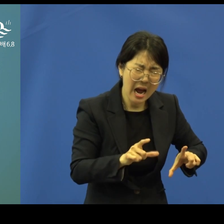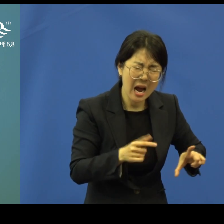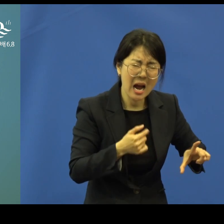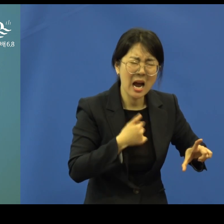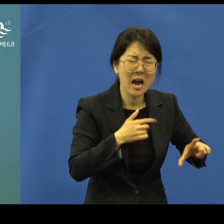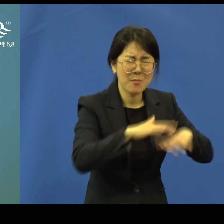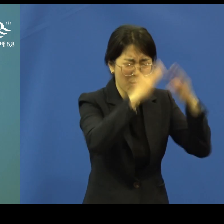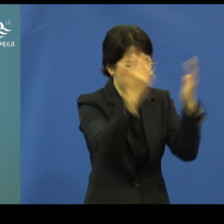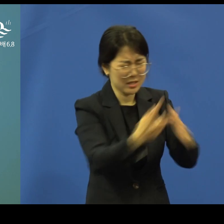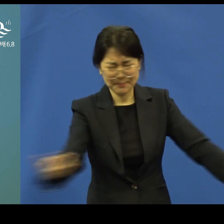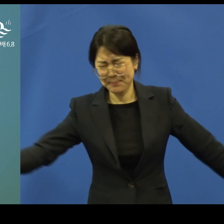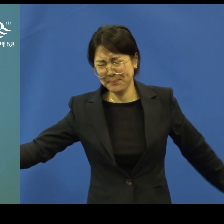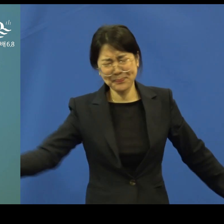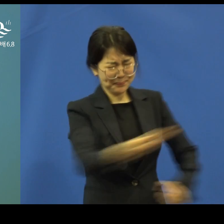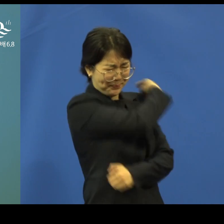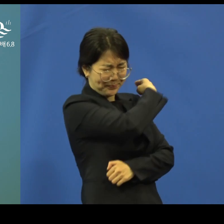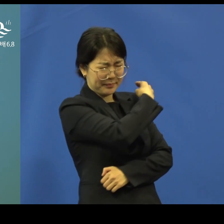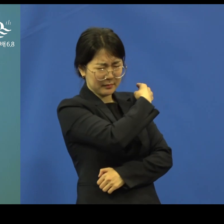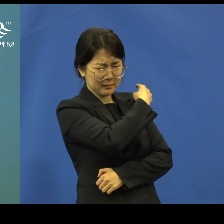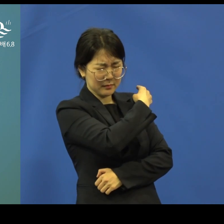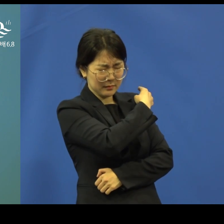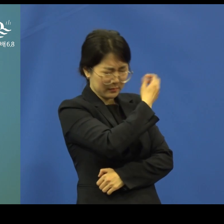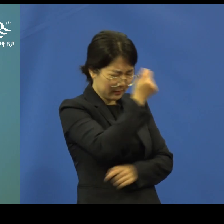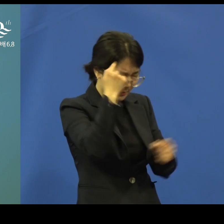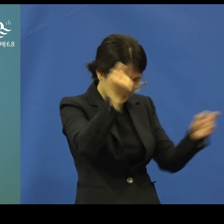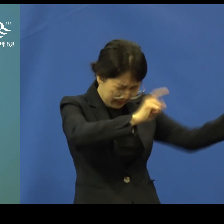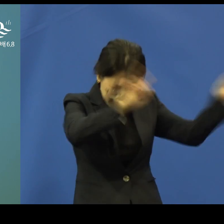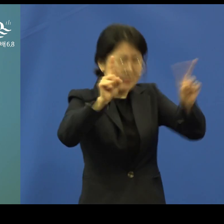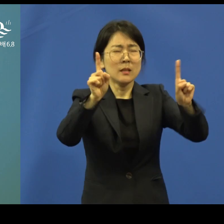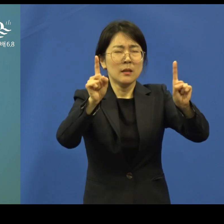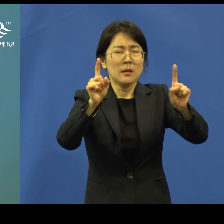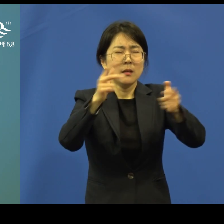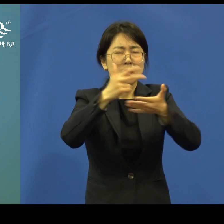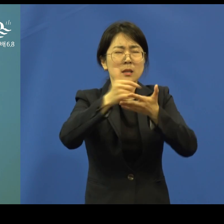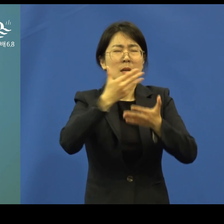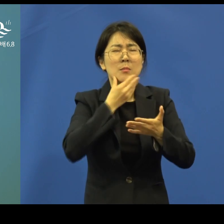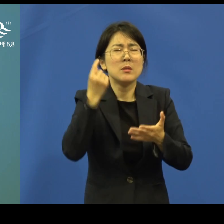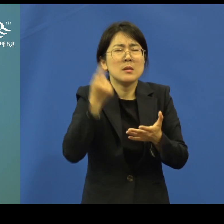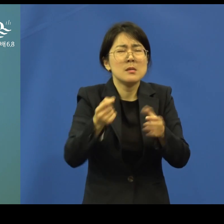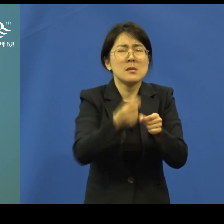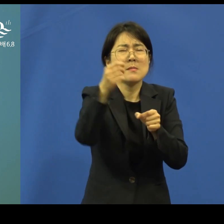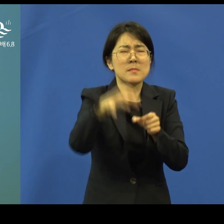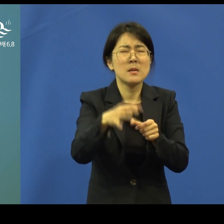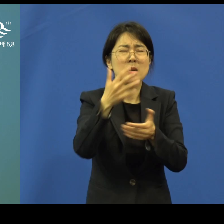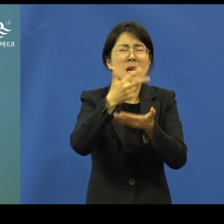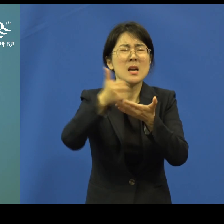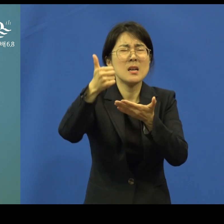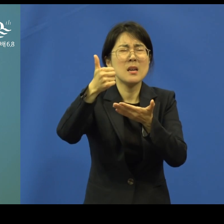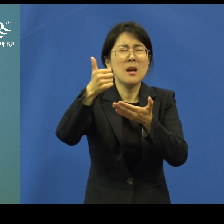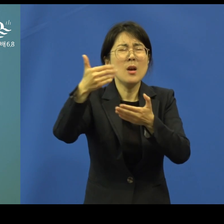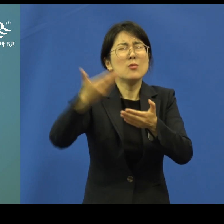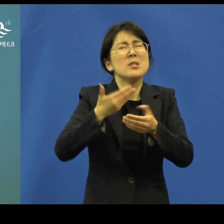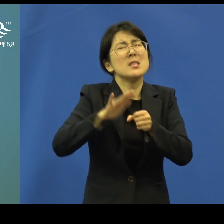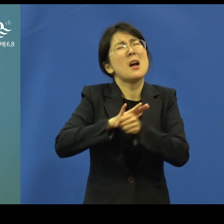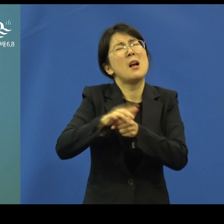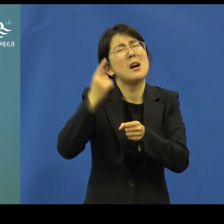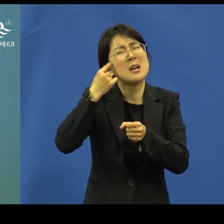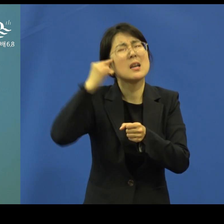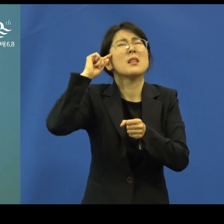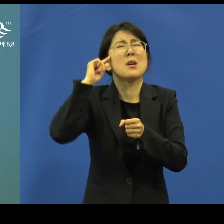놀아놨던 모든 삶을 청산하고 이제 주님의 복음 앞에 그 우리를 향하신 하나님의 그 사랑 앞에